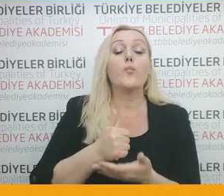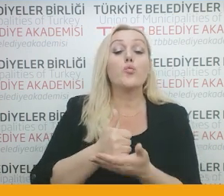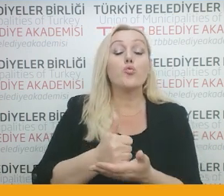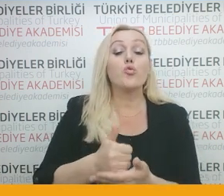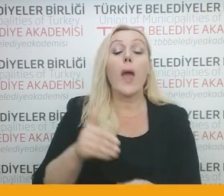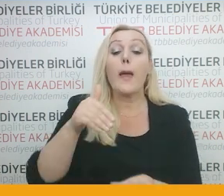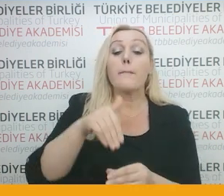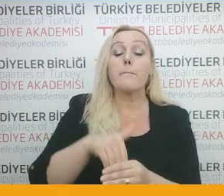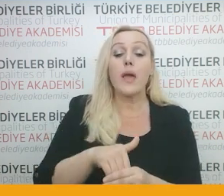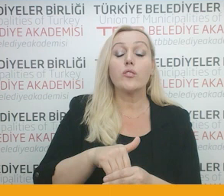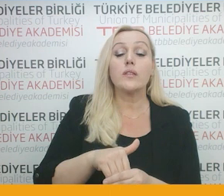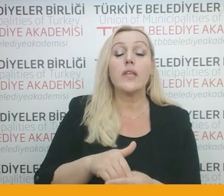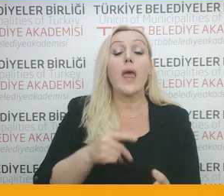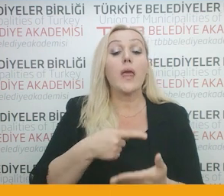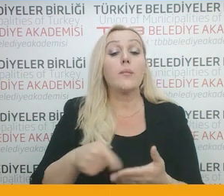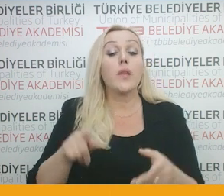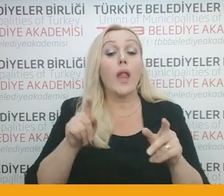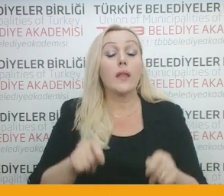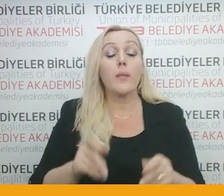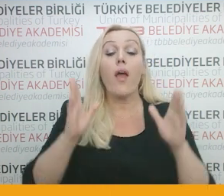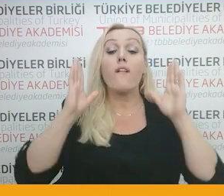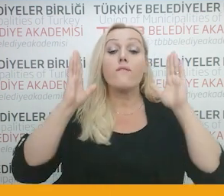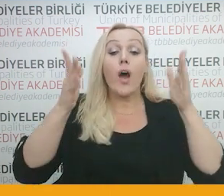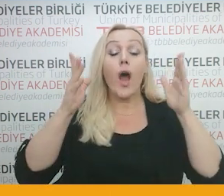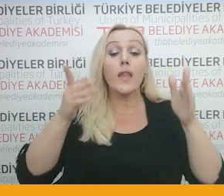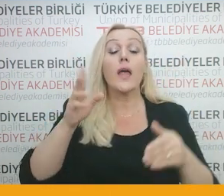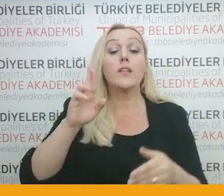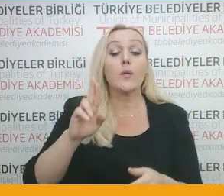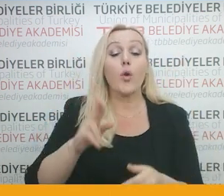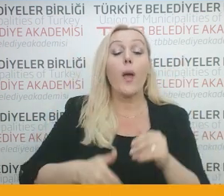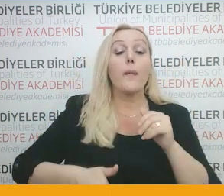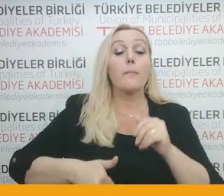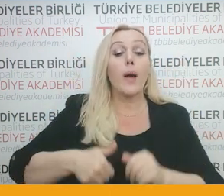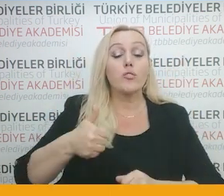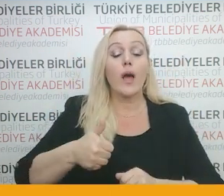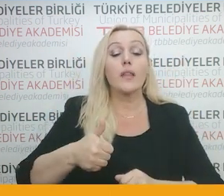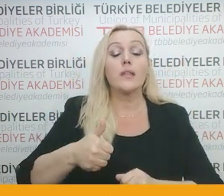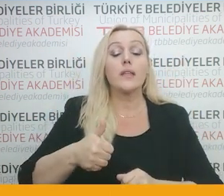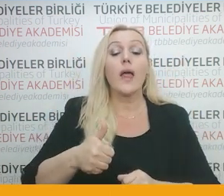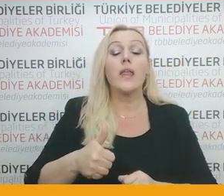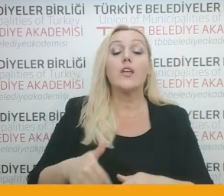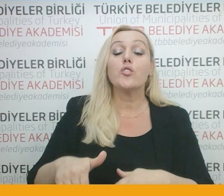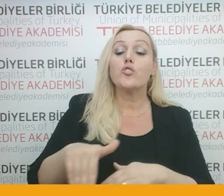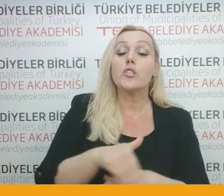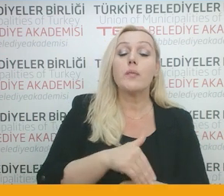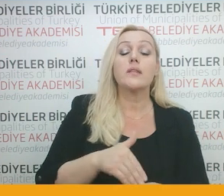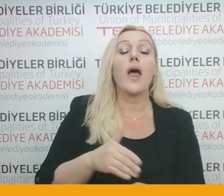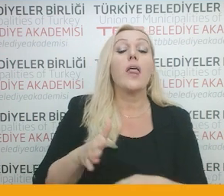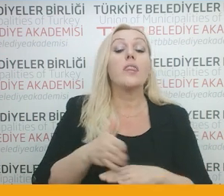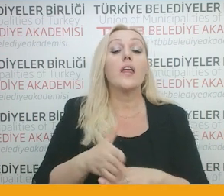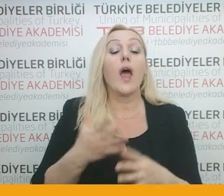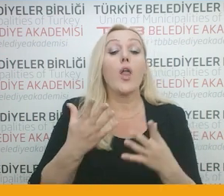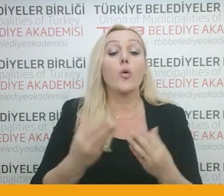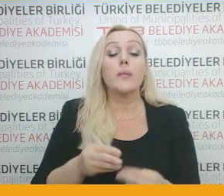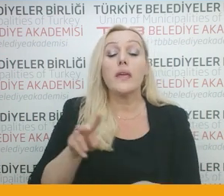meclisi feshettirebilir. Faaliyet raporu başkanın başkanlıktan düşürebilir. Bütçede faaliyet raporu da önemli iki